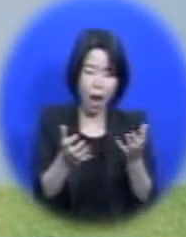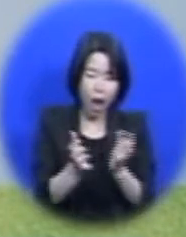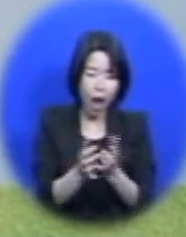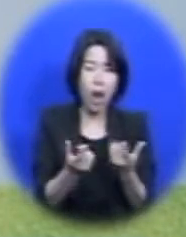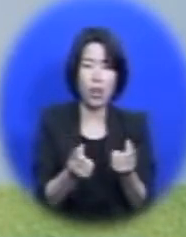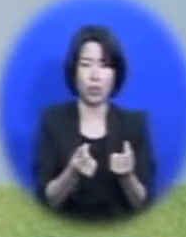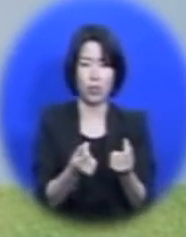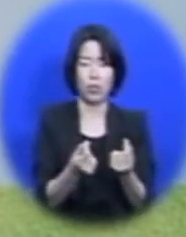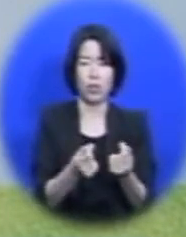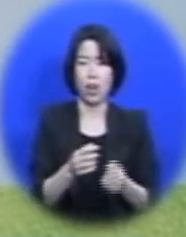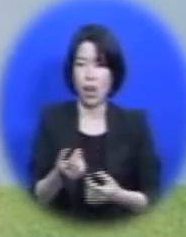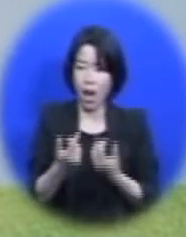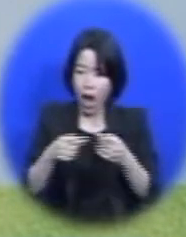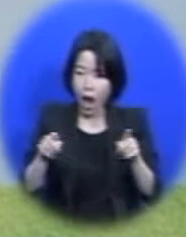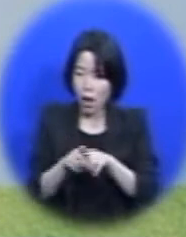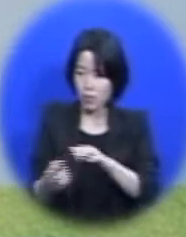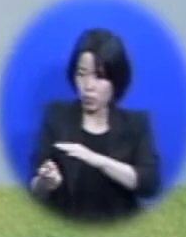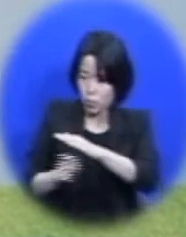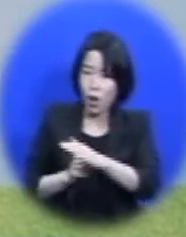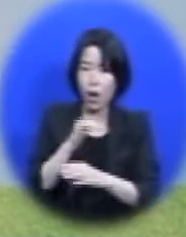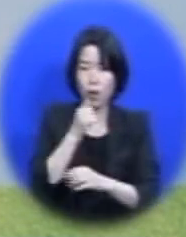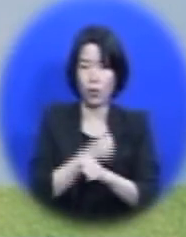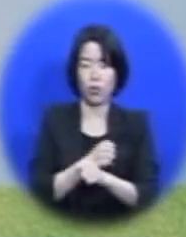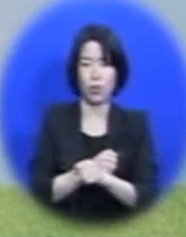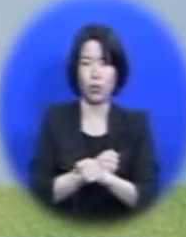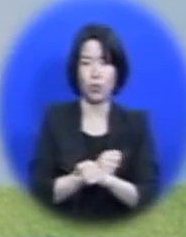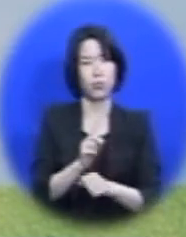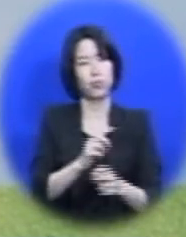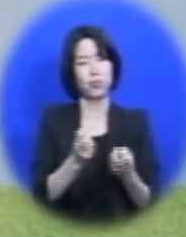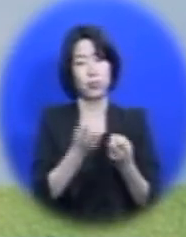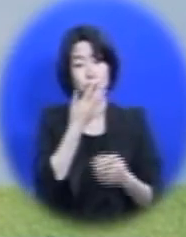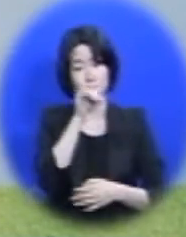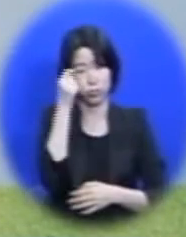같이 도둑질을 하고 어떻게 그렇게 할 수 있어요?